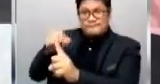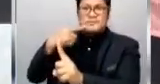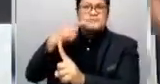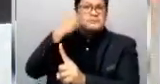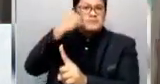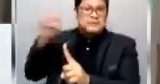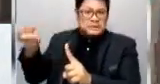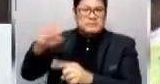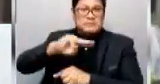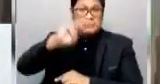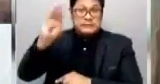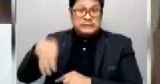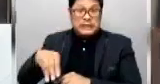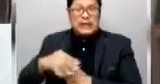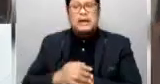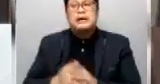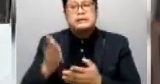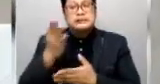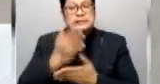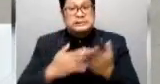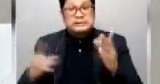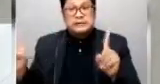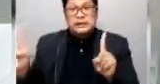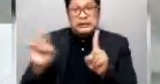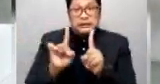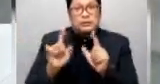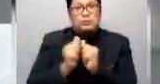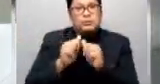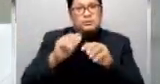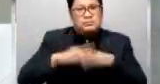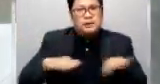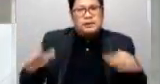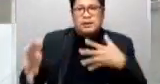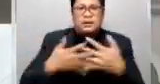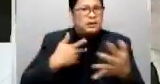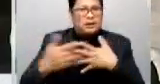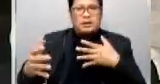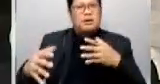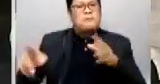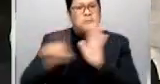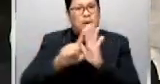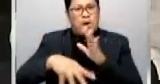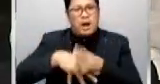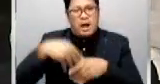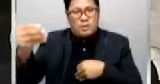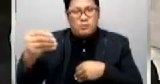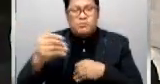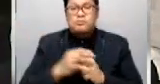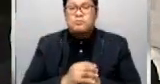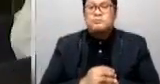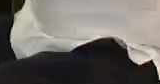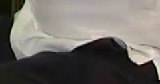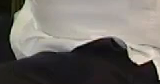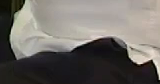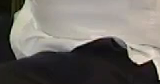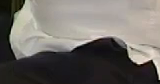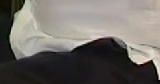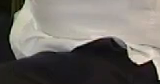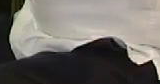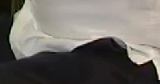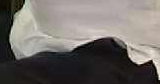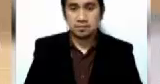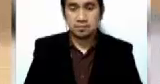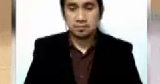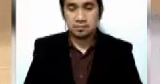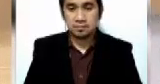ilan, may kasama pang bata kahit bawal pa silang lumabas. Salima Refra, nakatutok, 24